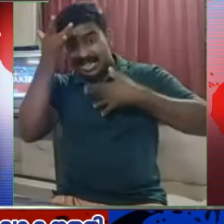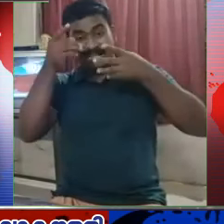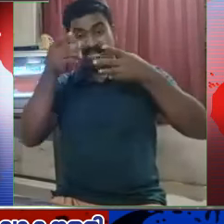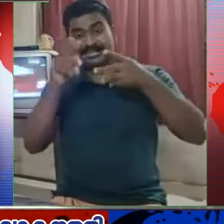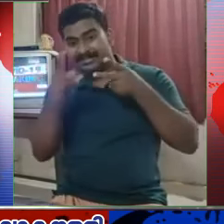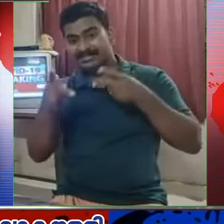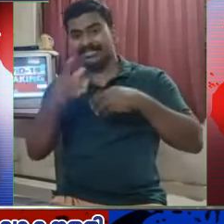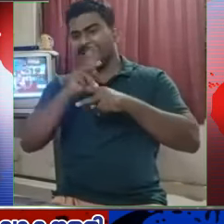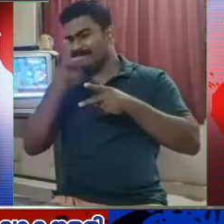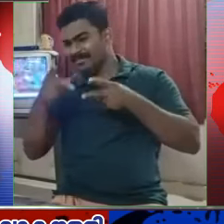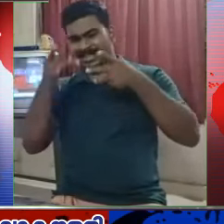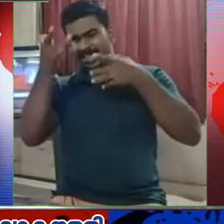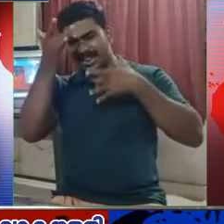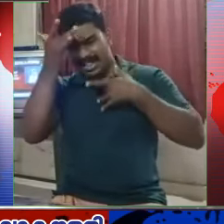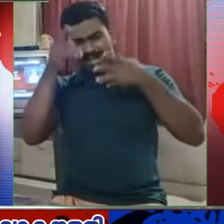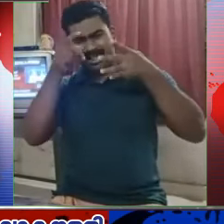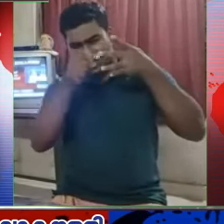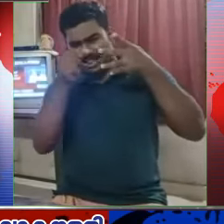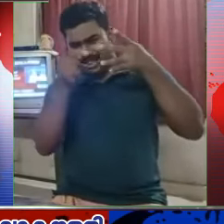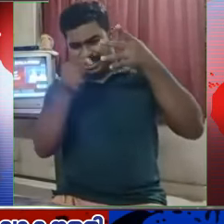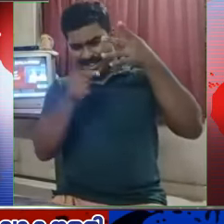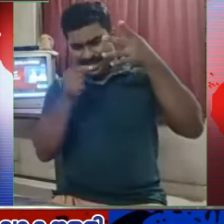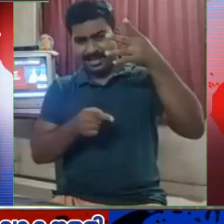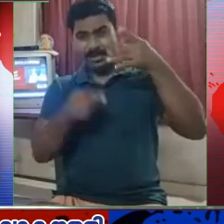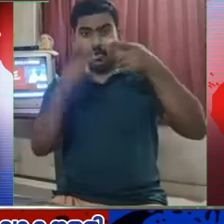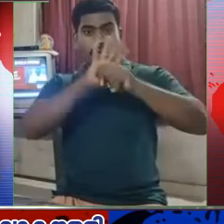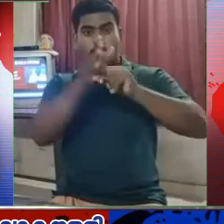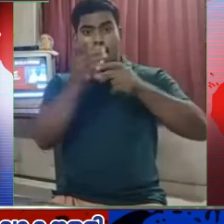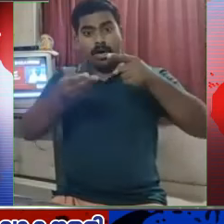മറ്റ് ക്രമക്കേടുകൾ 2 കണ്ടെത്തിയത്.